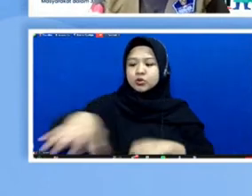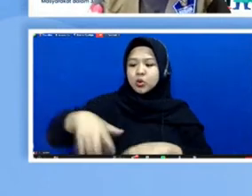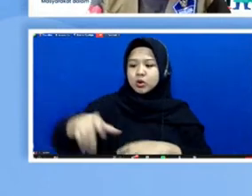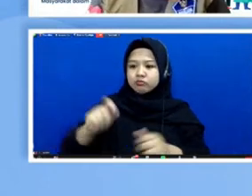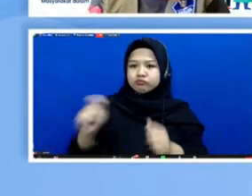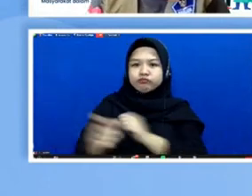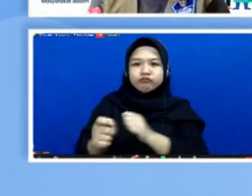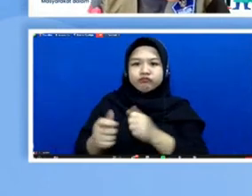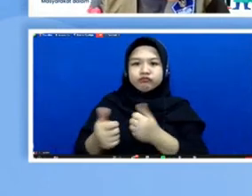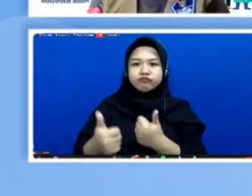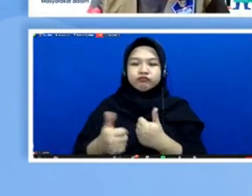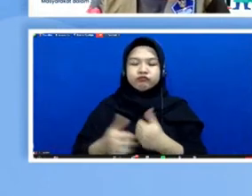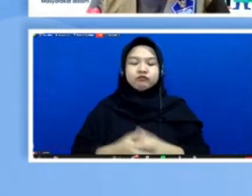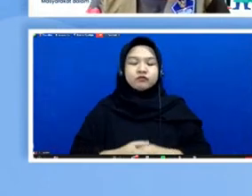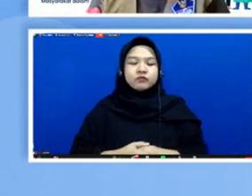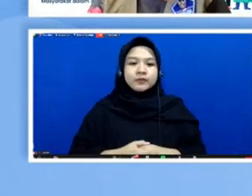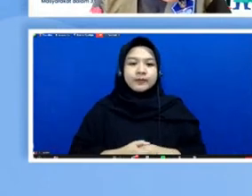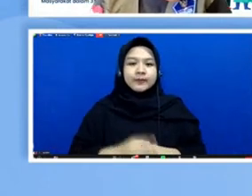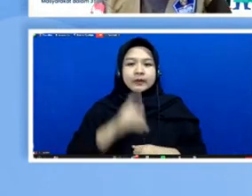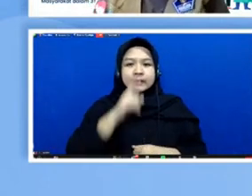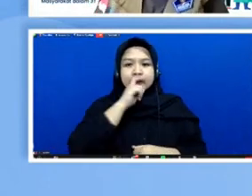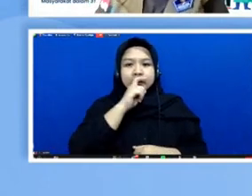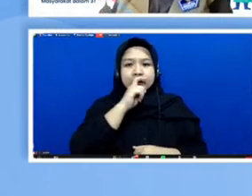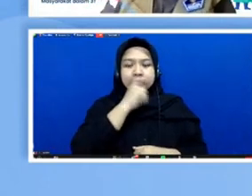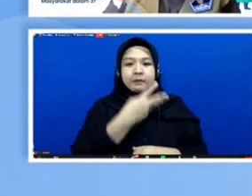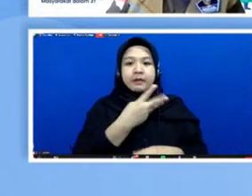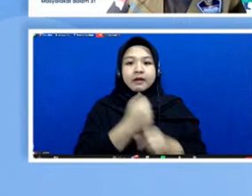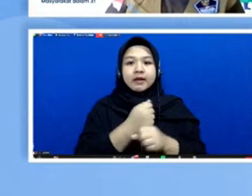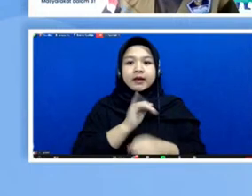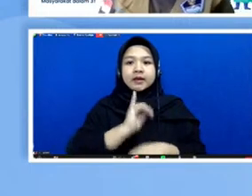daerah. Lalu untuk Pak Egi tadi,